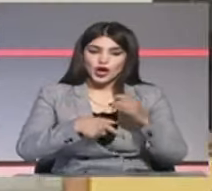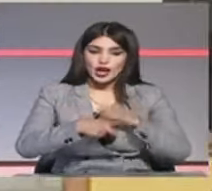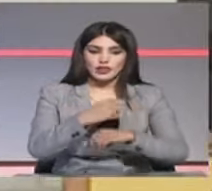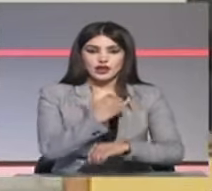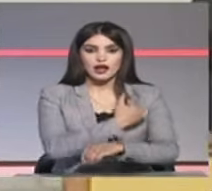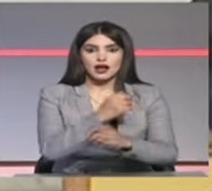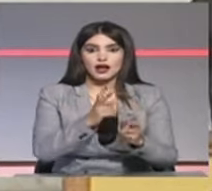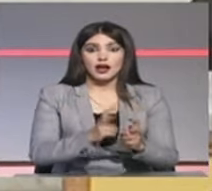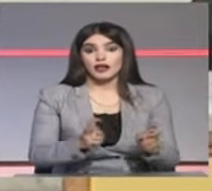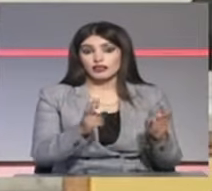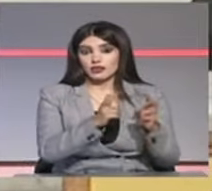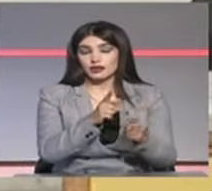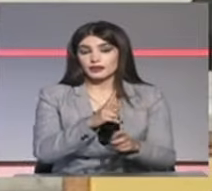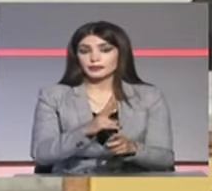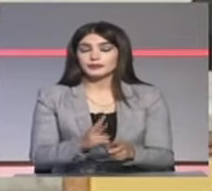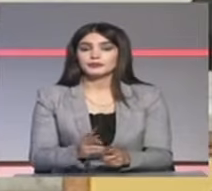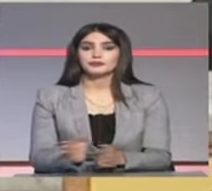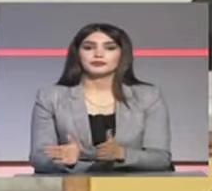اكثر